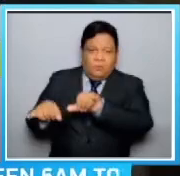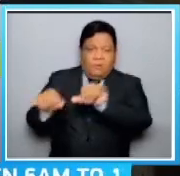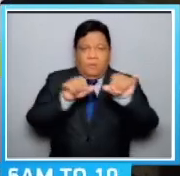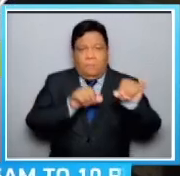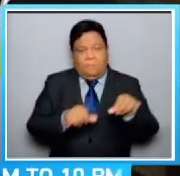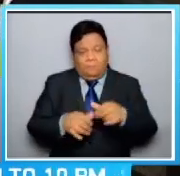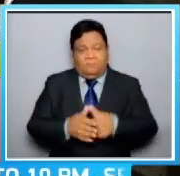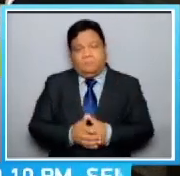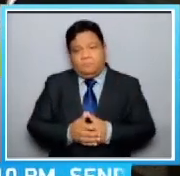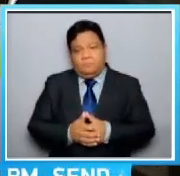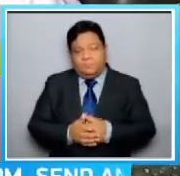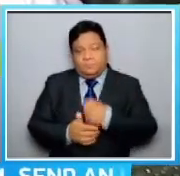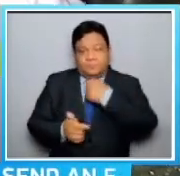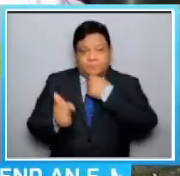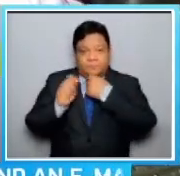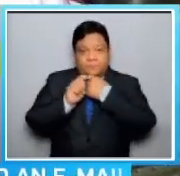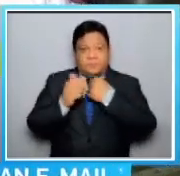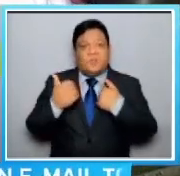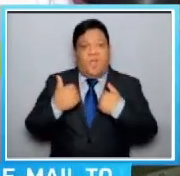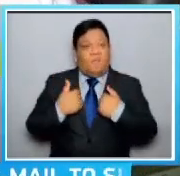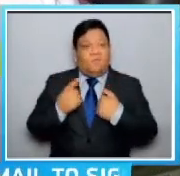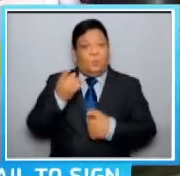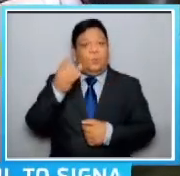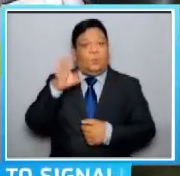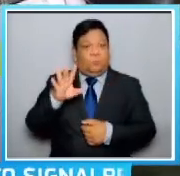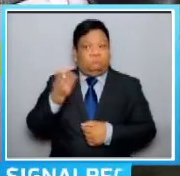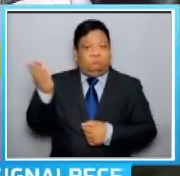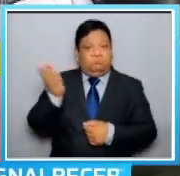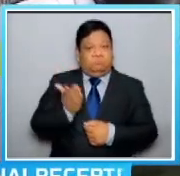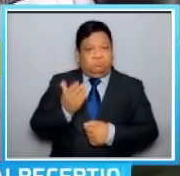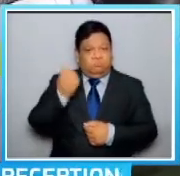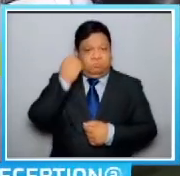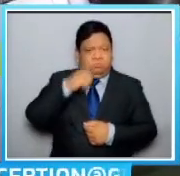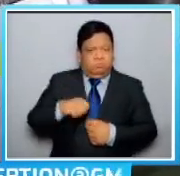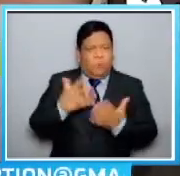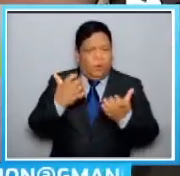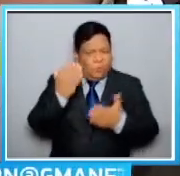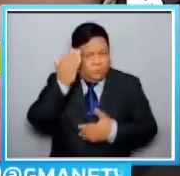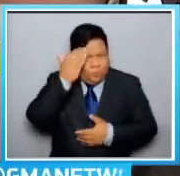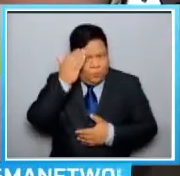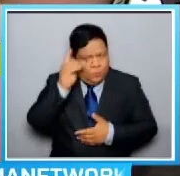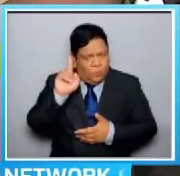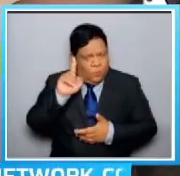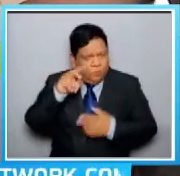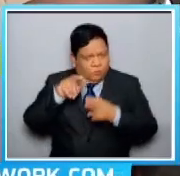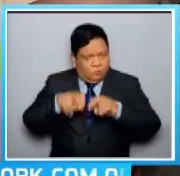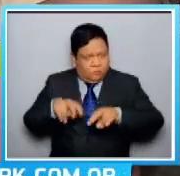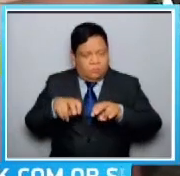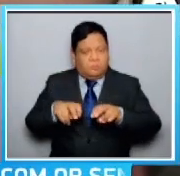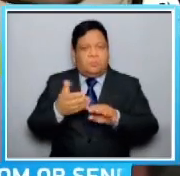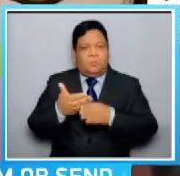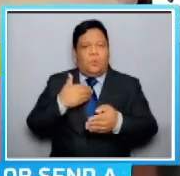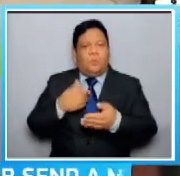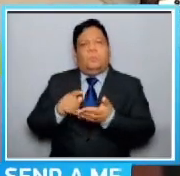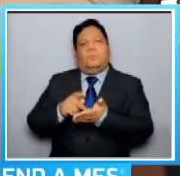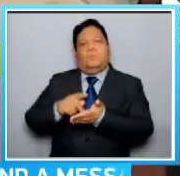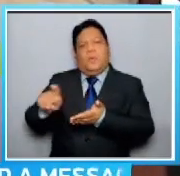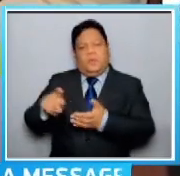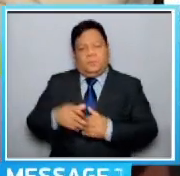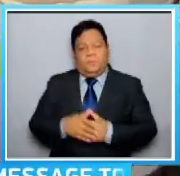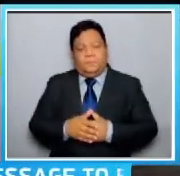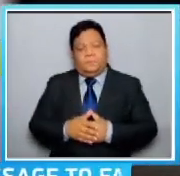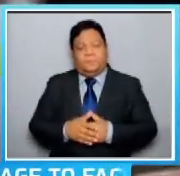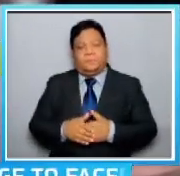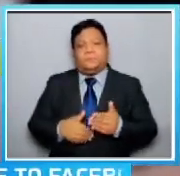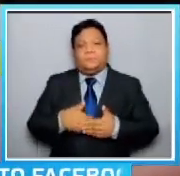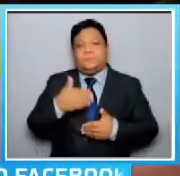na raw ang dumating sa kanya, pero gusto niya munang malaman kung ano ito bago niya bayaran. Yan din ang sabi ng rider na si Ron,